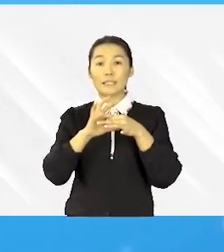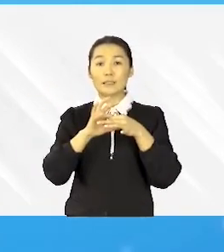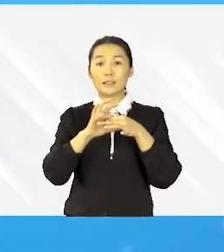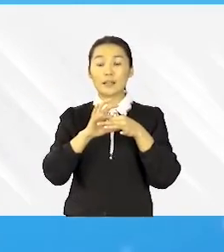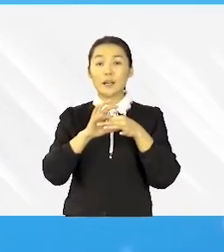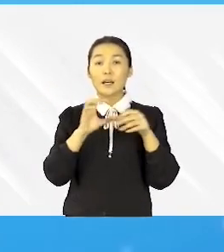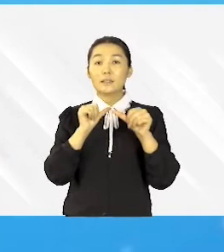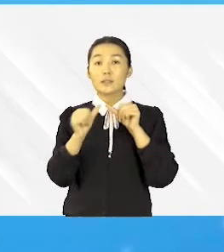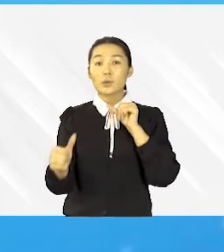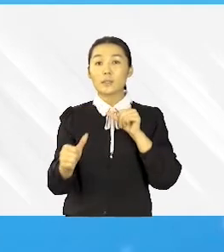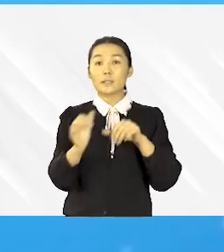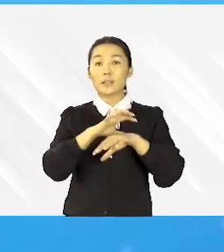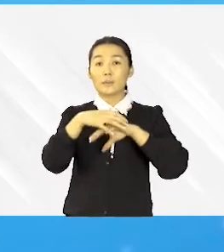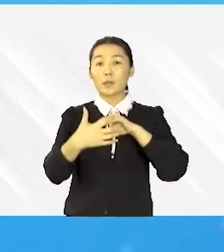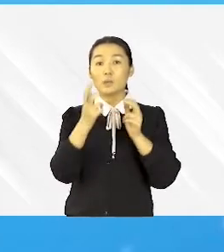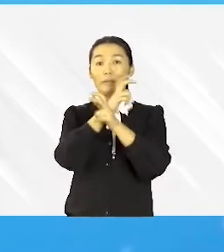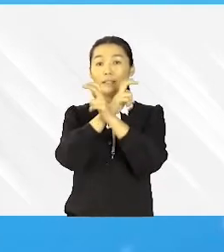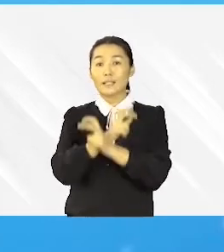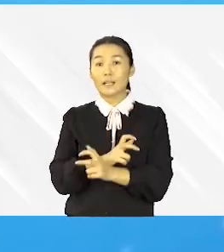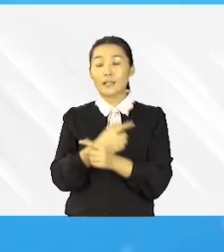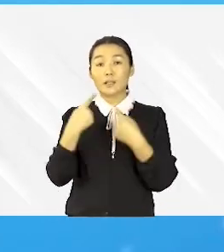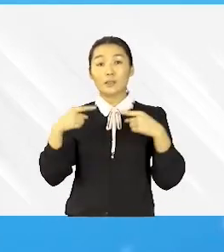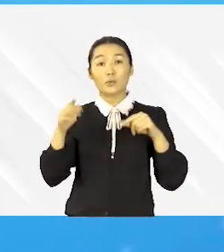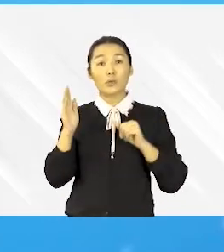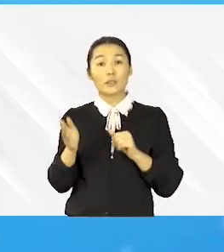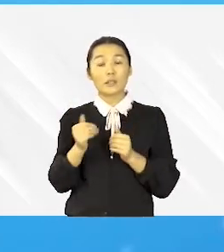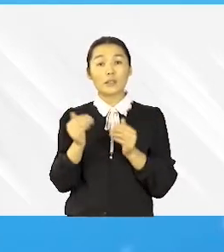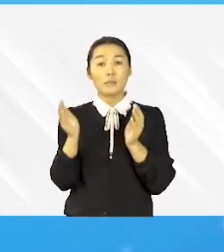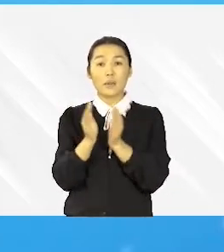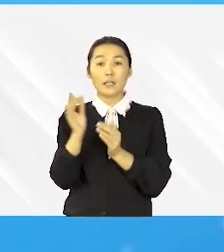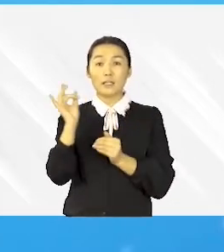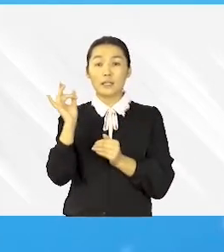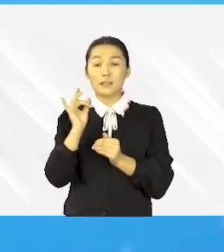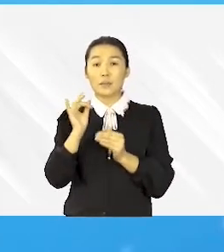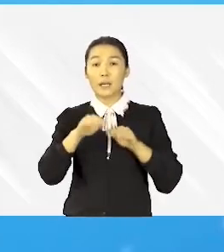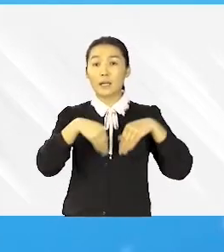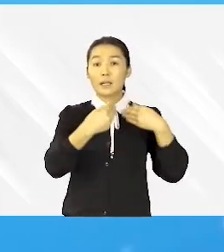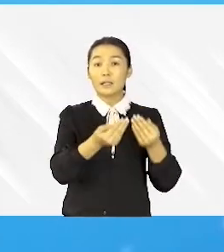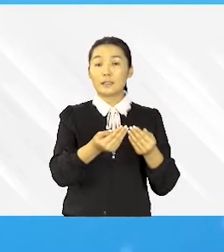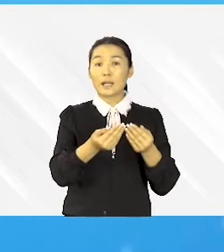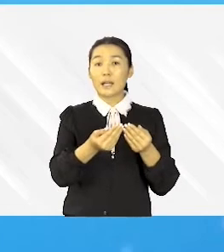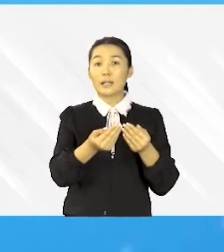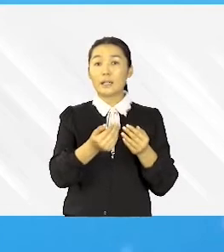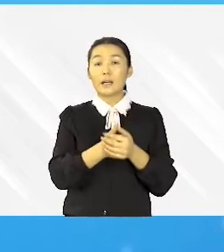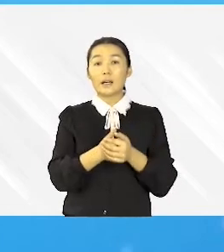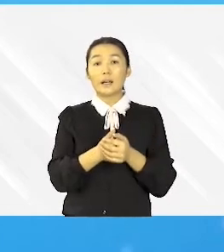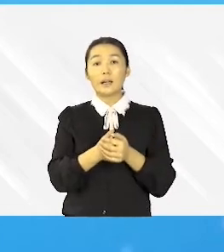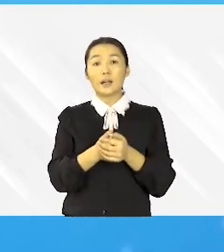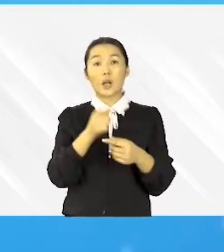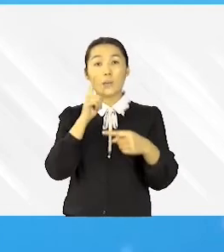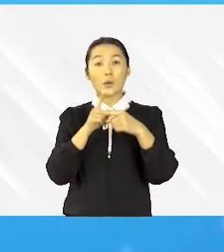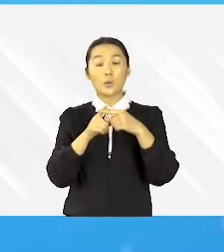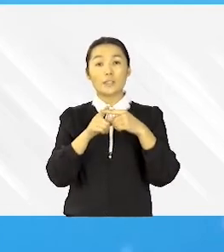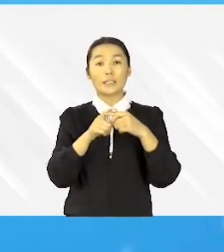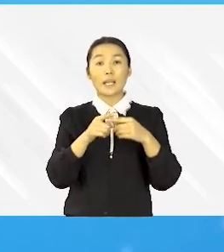с особенностями наружного скелета. С другой стороны, маленькие размеры дали значительные преимущества для освоения